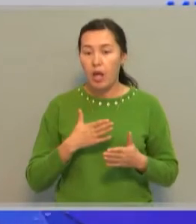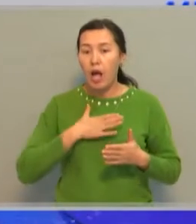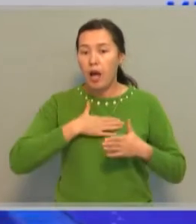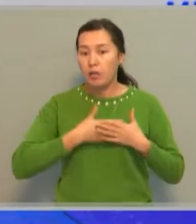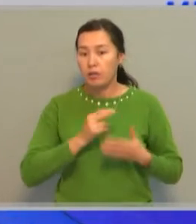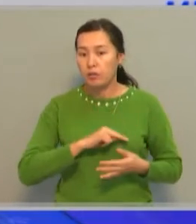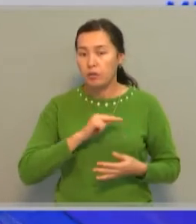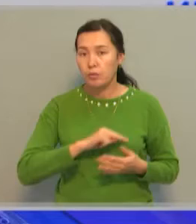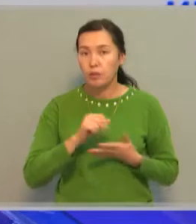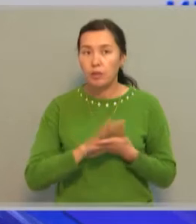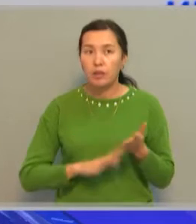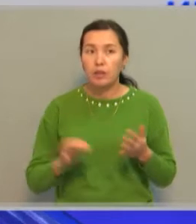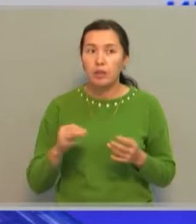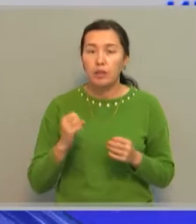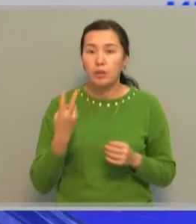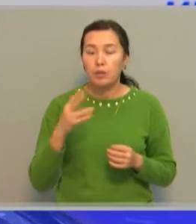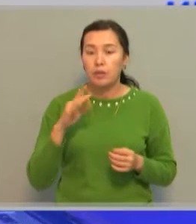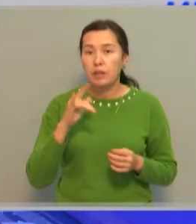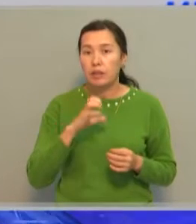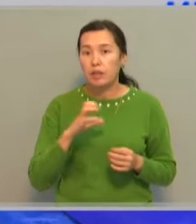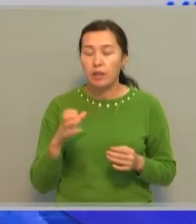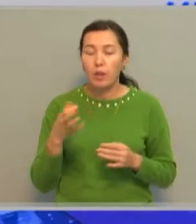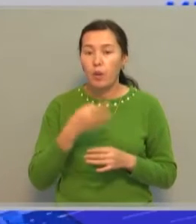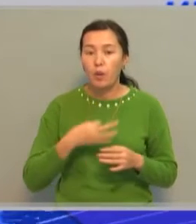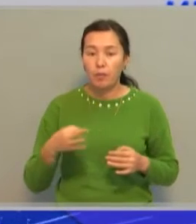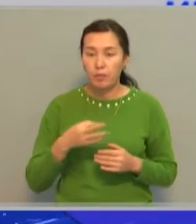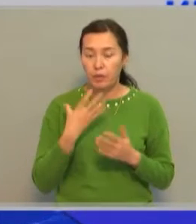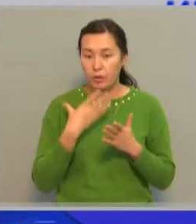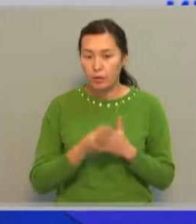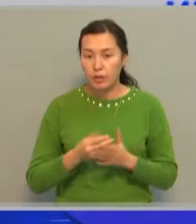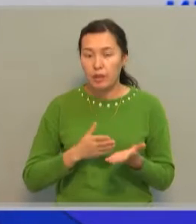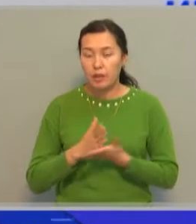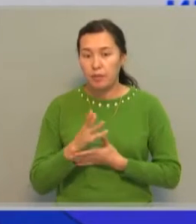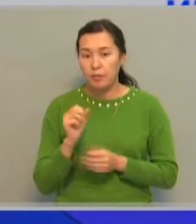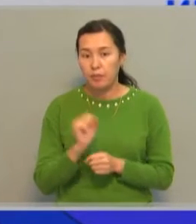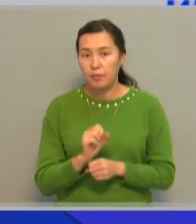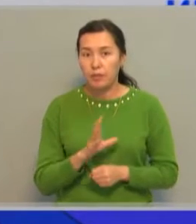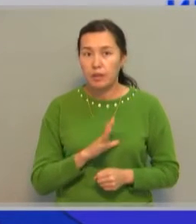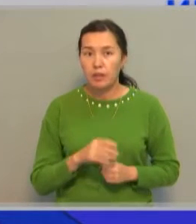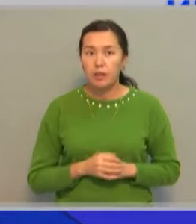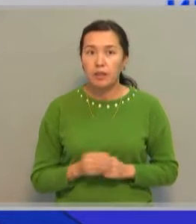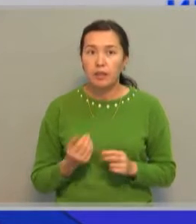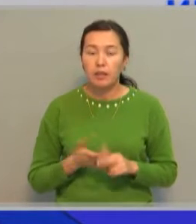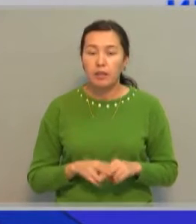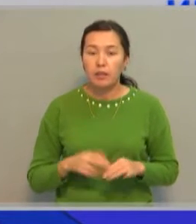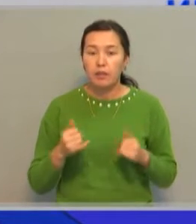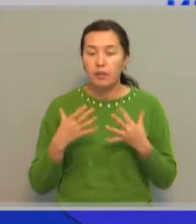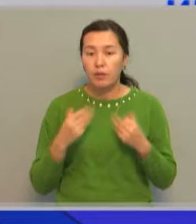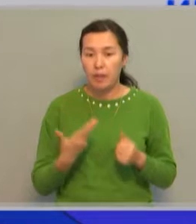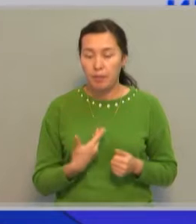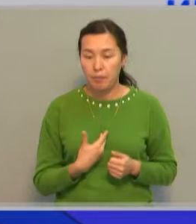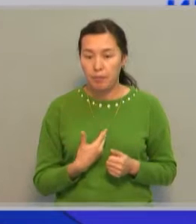жұмыс жасауда. Сондай-ақ 14 мыңнан астам субъектілер өзінің қызметін тоқтатып тұр. Бұл дегеніміз қазіргі